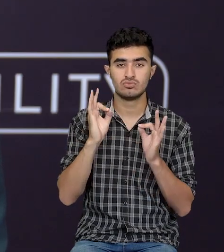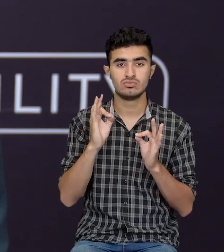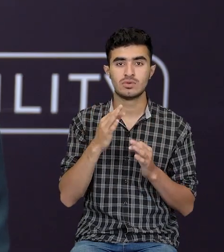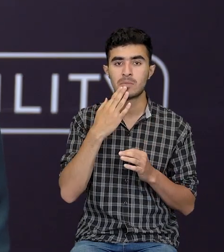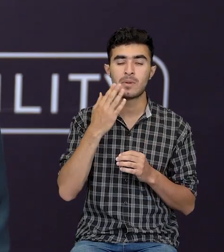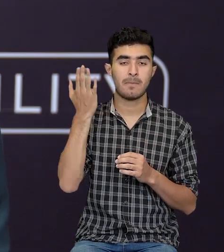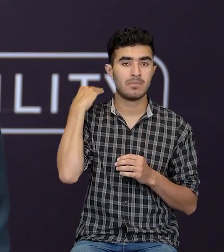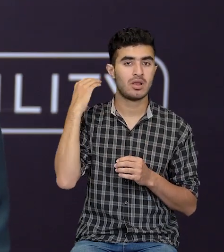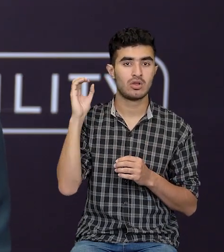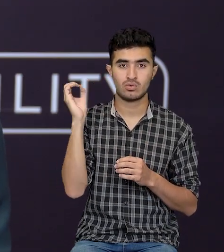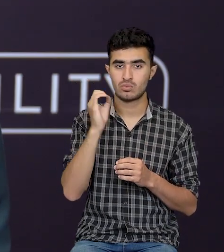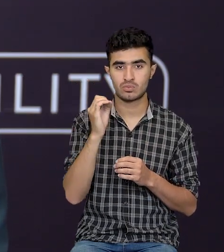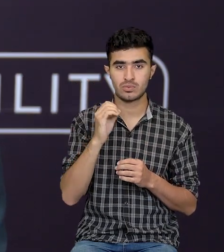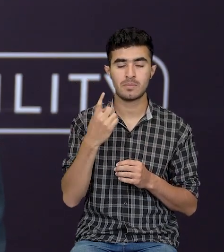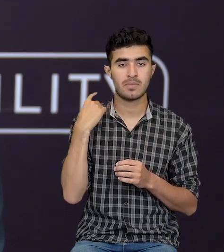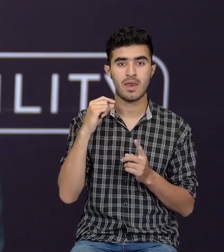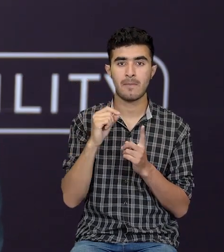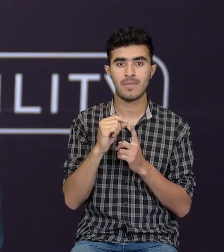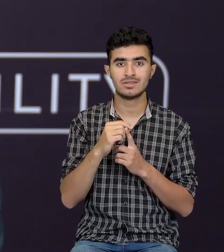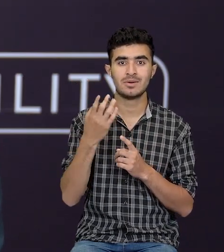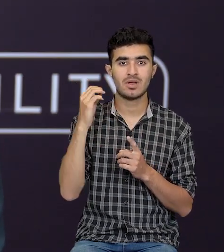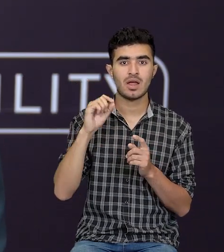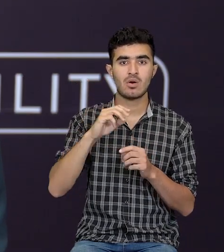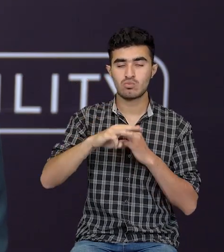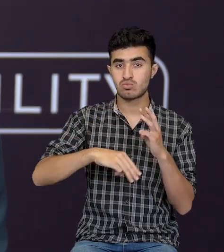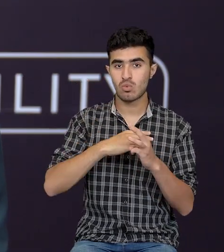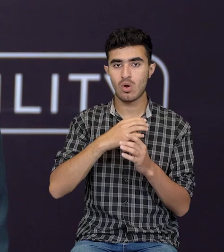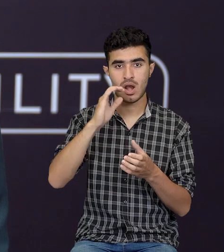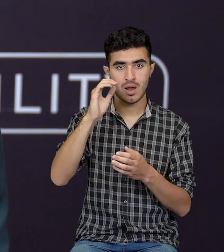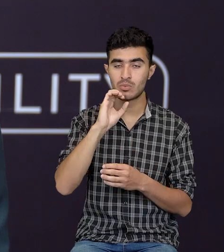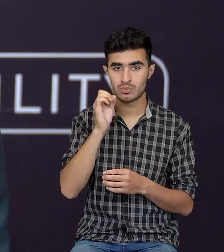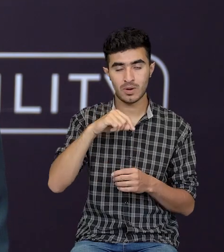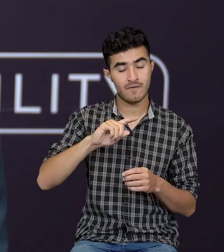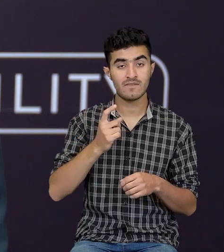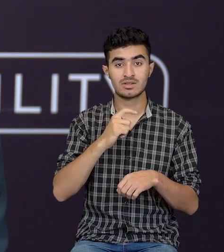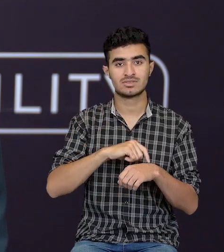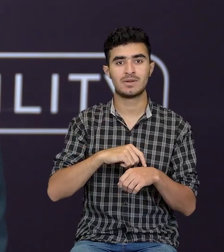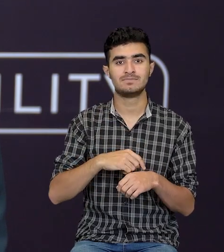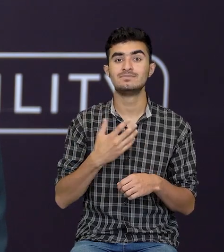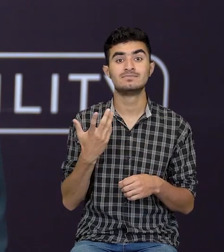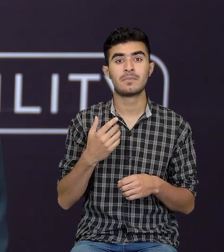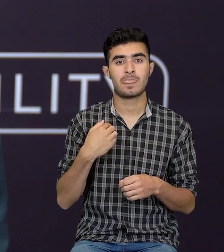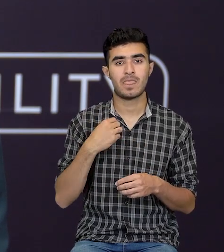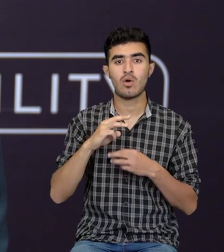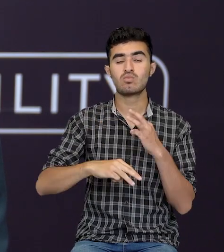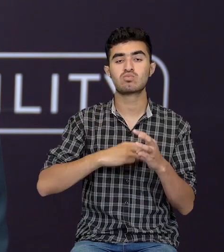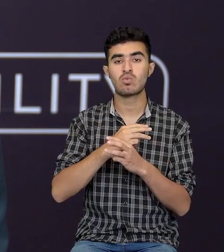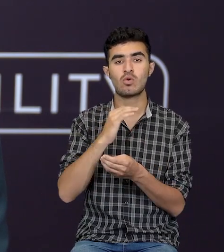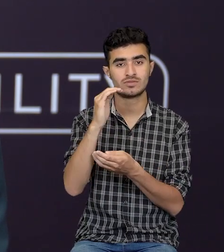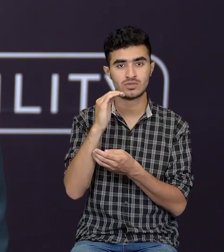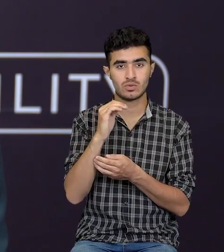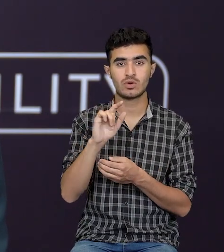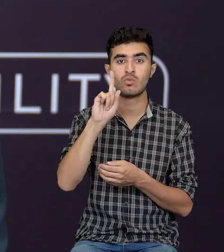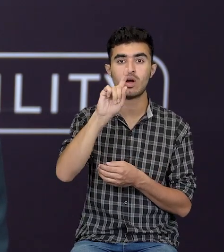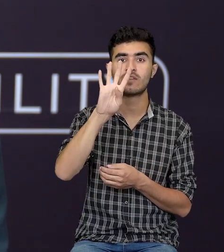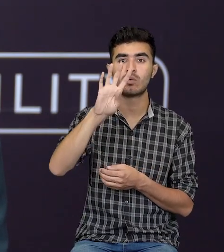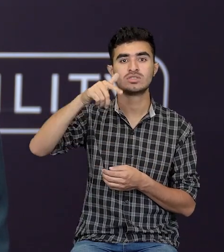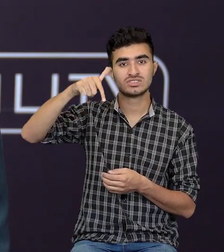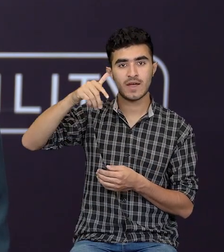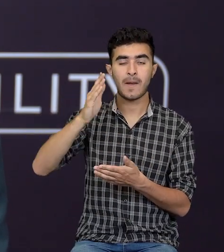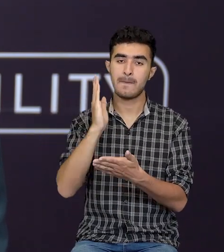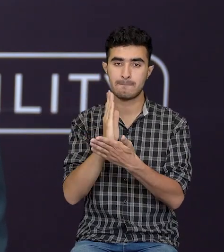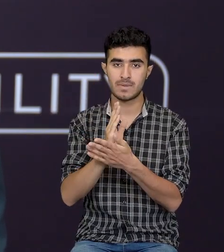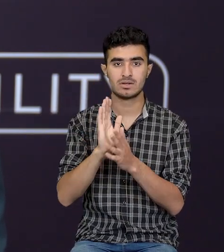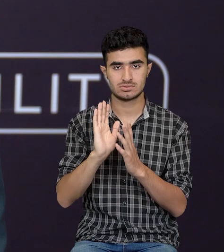कोई भी कलर करेंगे तो वो वर्ल्ड रिकॉर्ड नहीं बनेगा। तो मैंने 15 डेड बॉल होते हैं उसमें, तो हर रेड के साथ हर हर दफ़ा